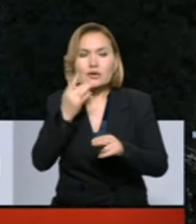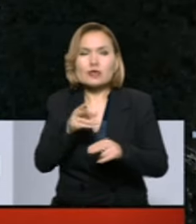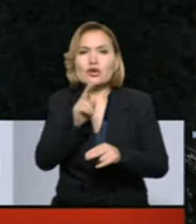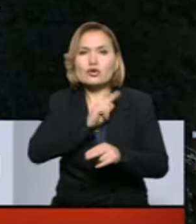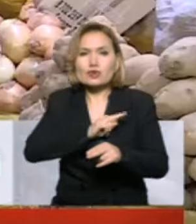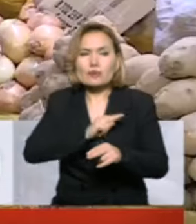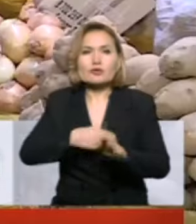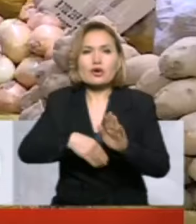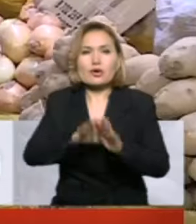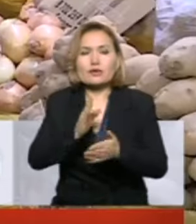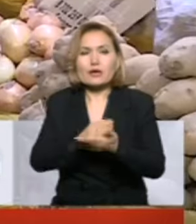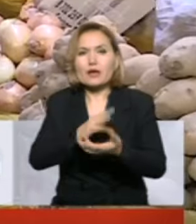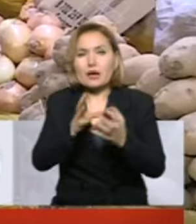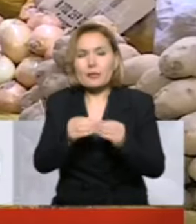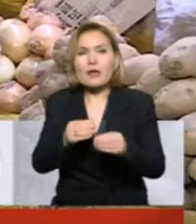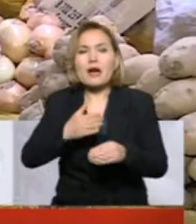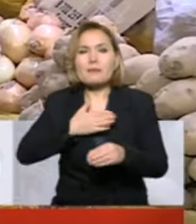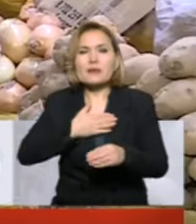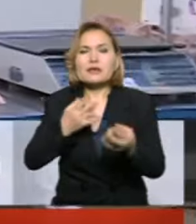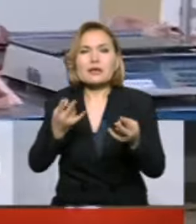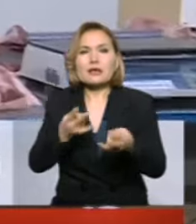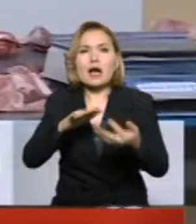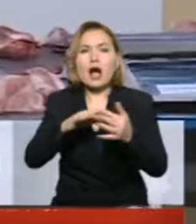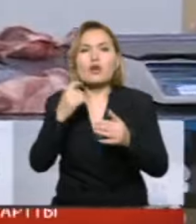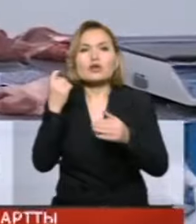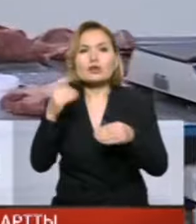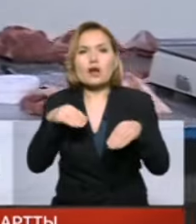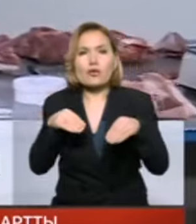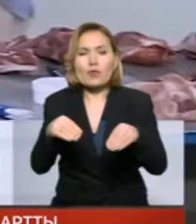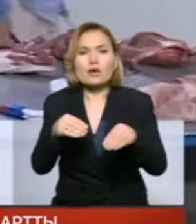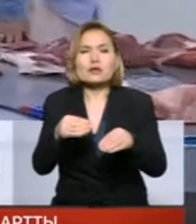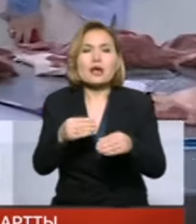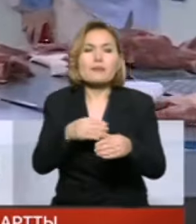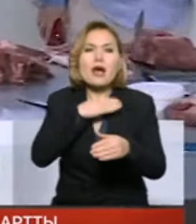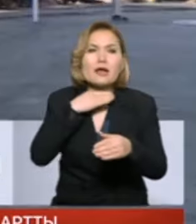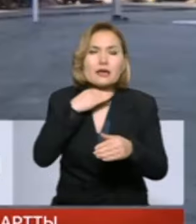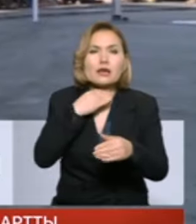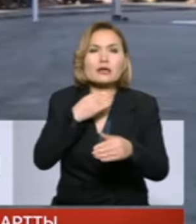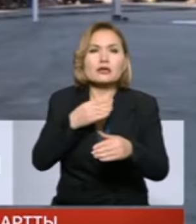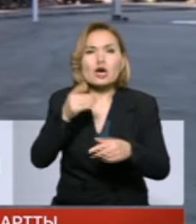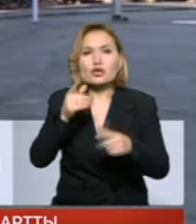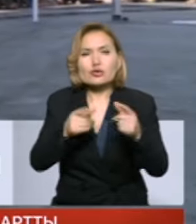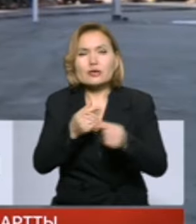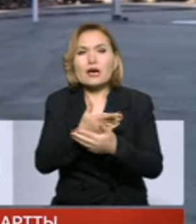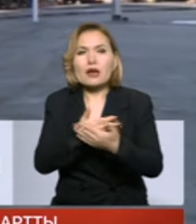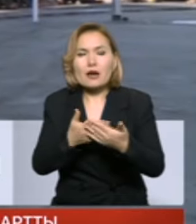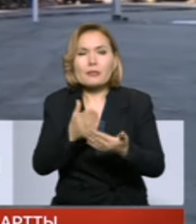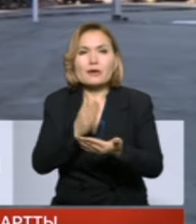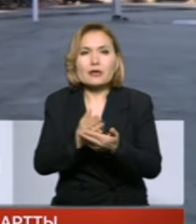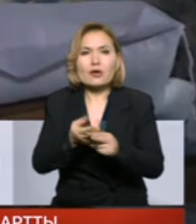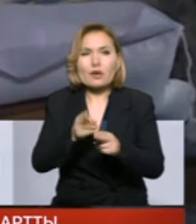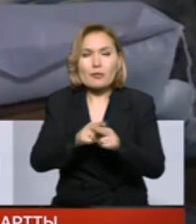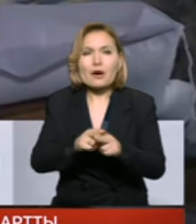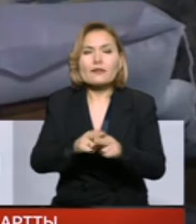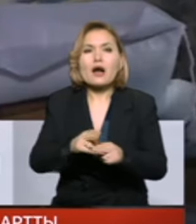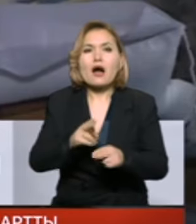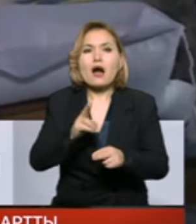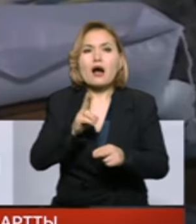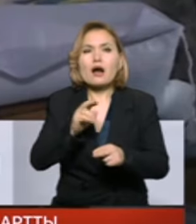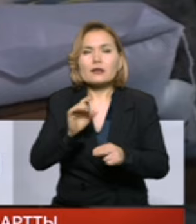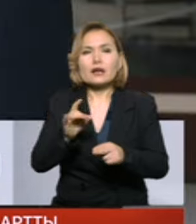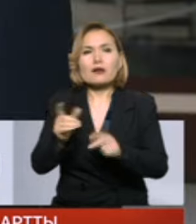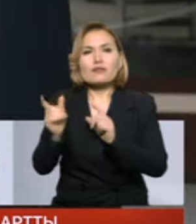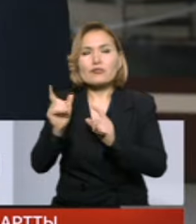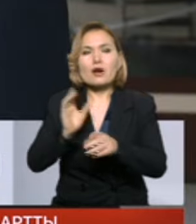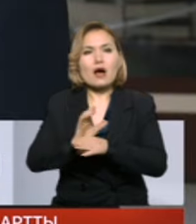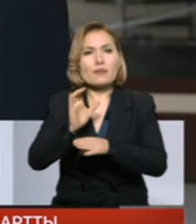шикізатпен қызықтыра алмаймыз. Оларға керегі біздің ауыл шаруашылығы өнімдері, ет, сүт, дәнді дақылдар, бірақ алысқа азық-түлік тасымалдау оңай